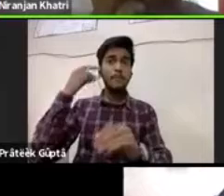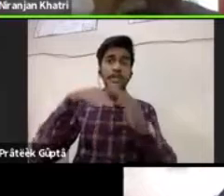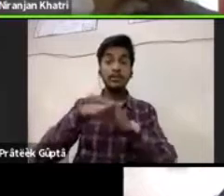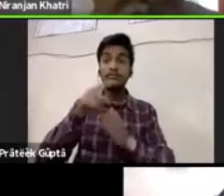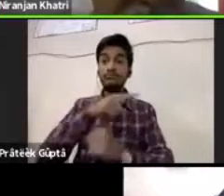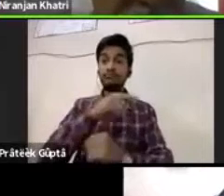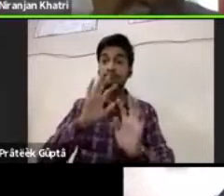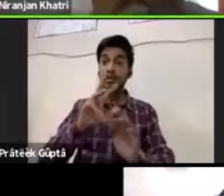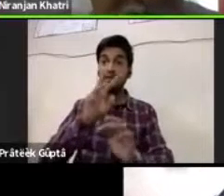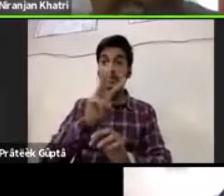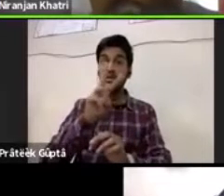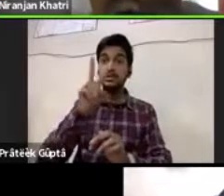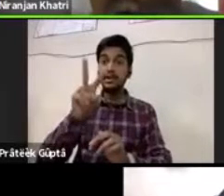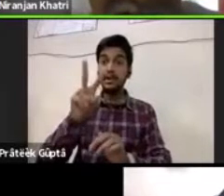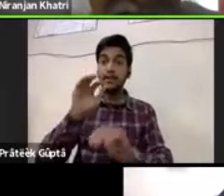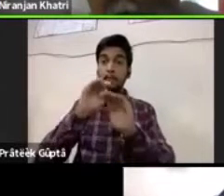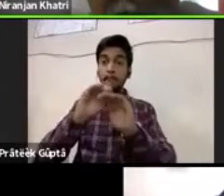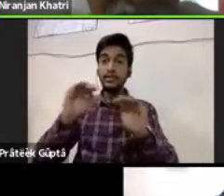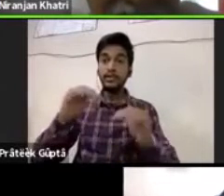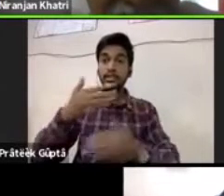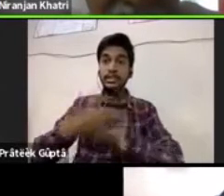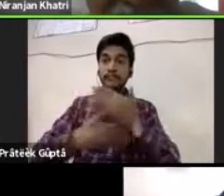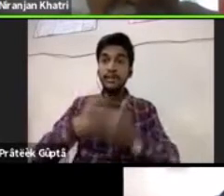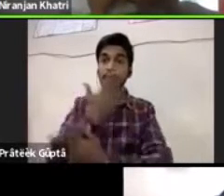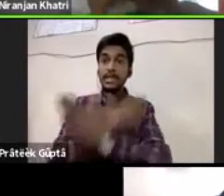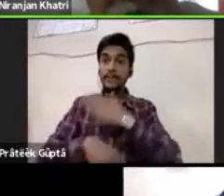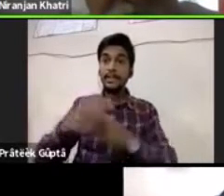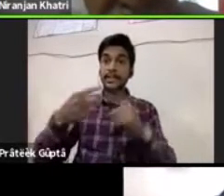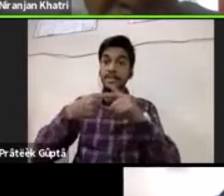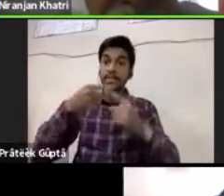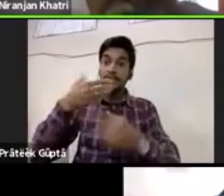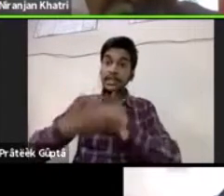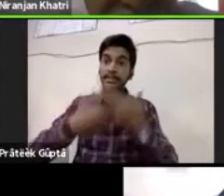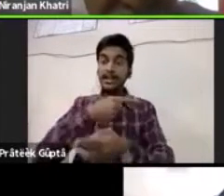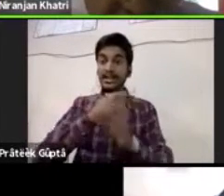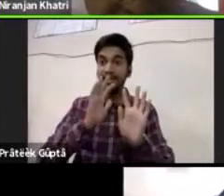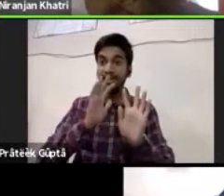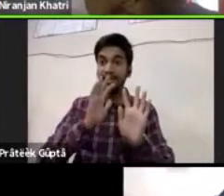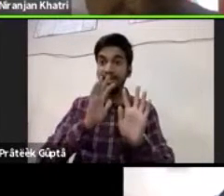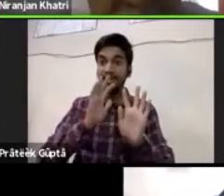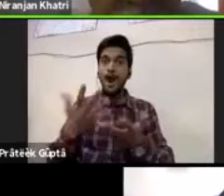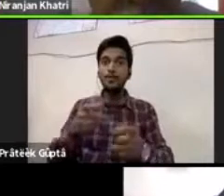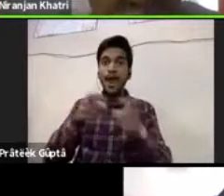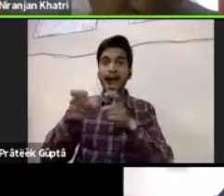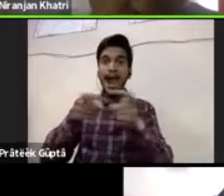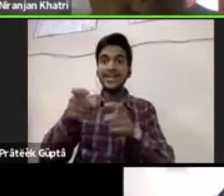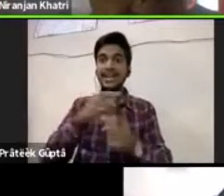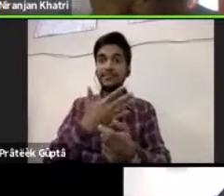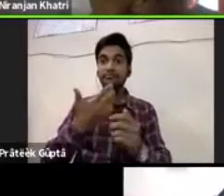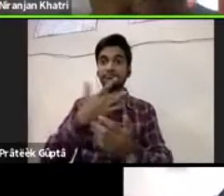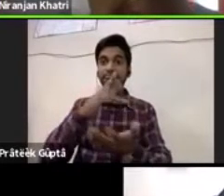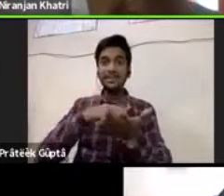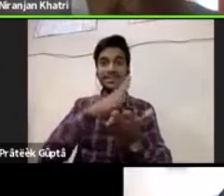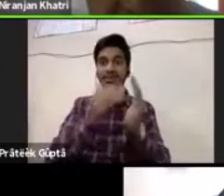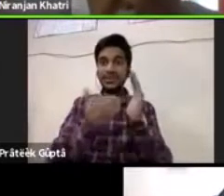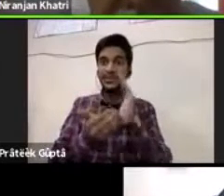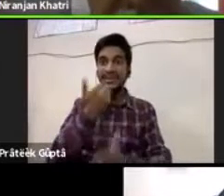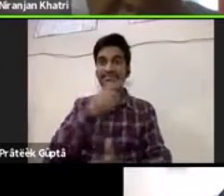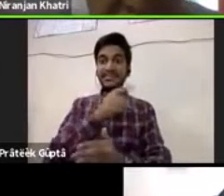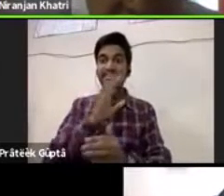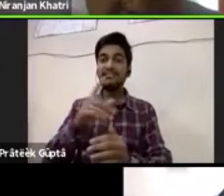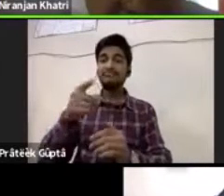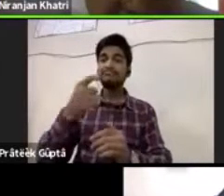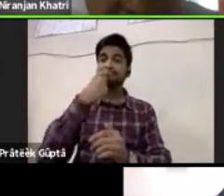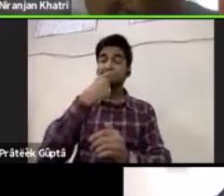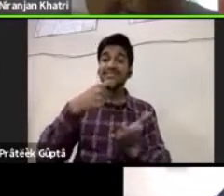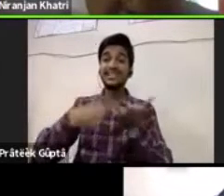जो दिव्यांग को कैसे सेंसिटिवली हैंडल करना है उन्होंने इंट्रोड्यूस कर दिया है. तो राहुल,